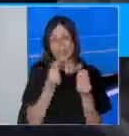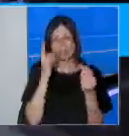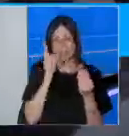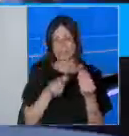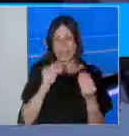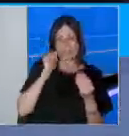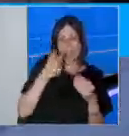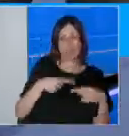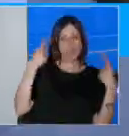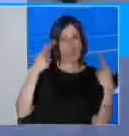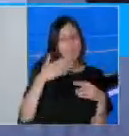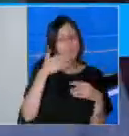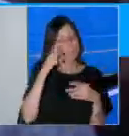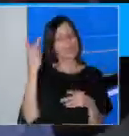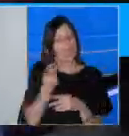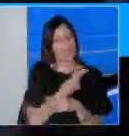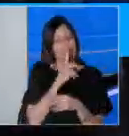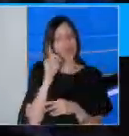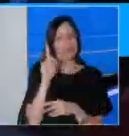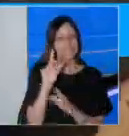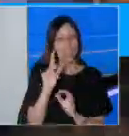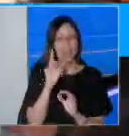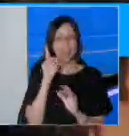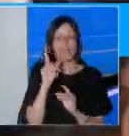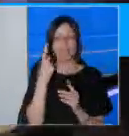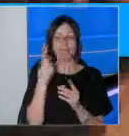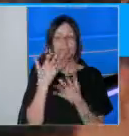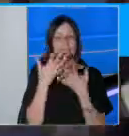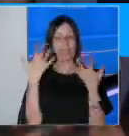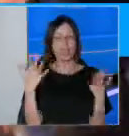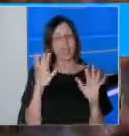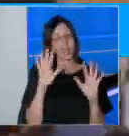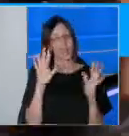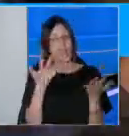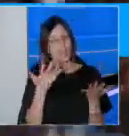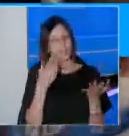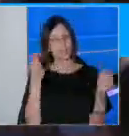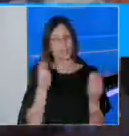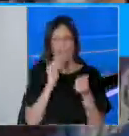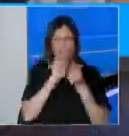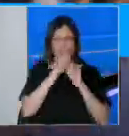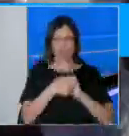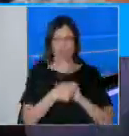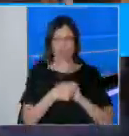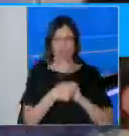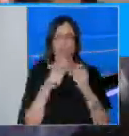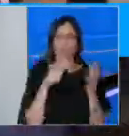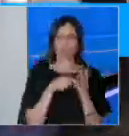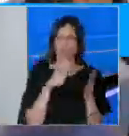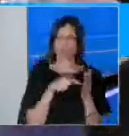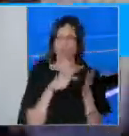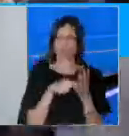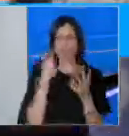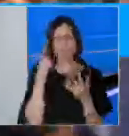ליום ירושלים מתקיימים כרגיל, אבל, וצריך להגיד אבל אחד גדול, יכול מאוד להיות שדברים השתנו לנוכח